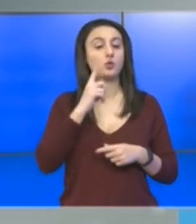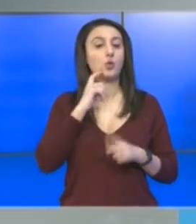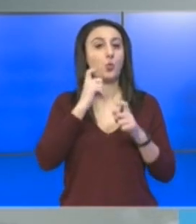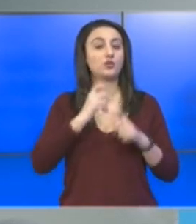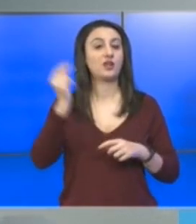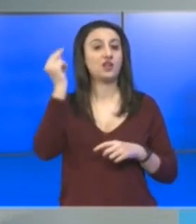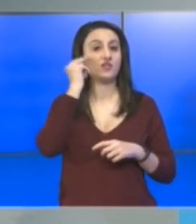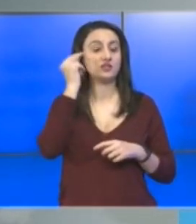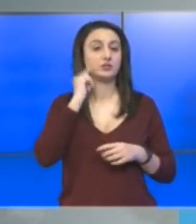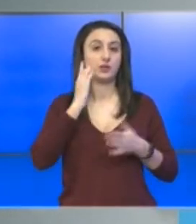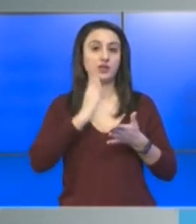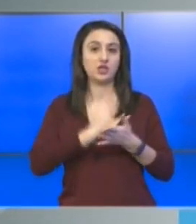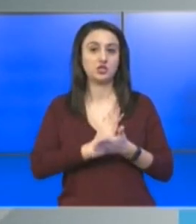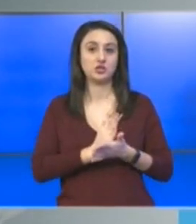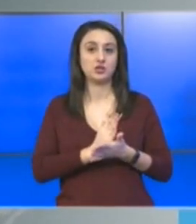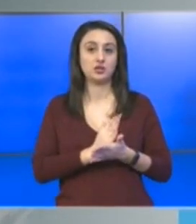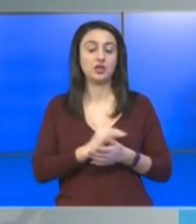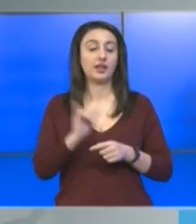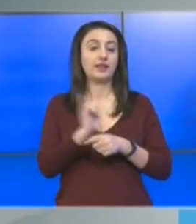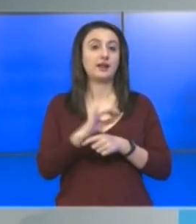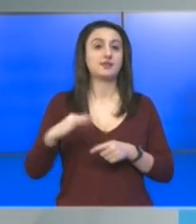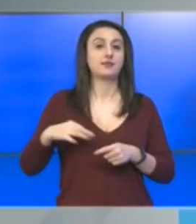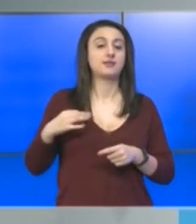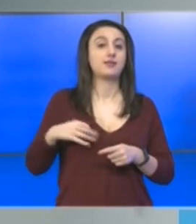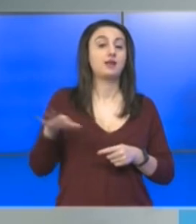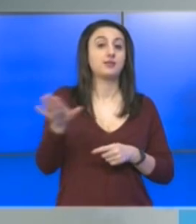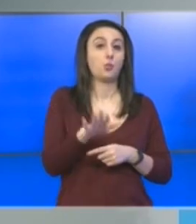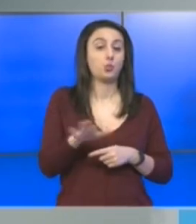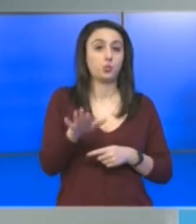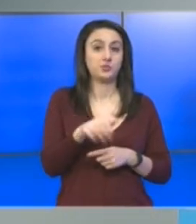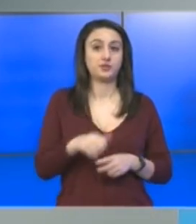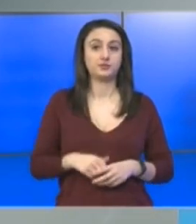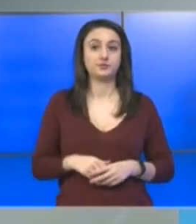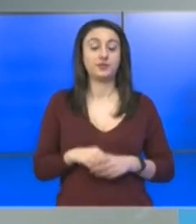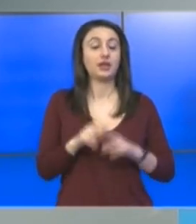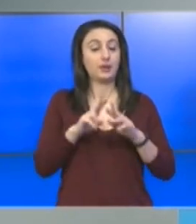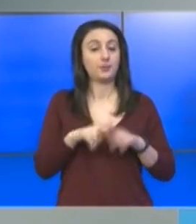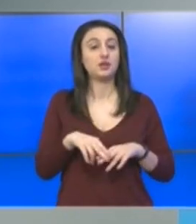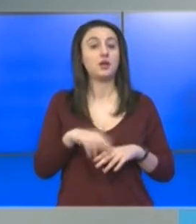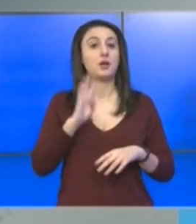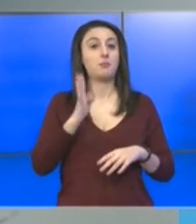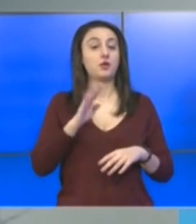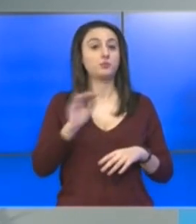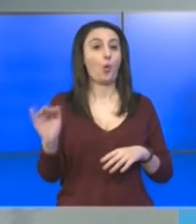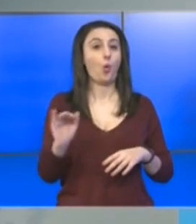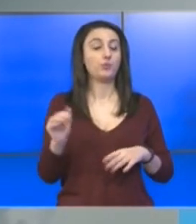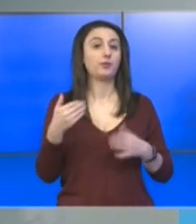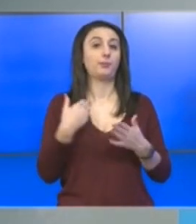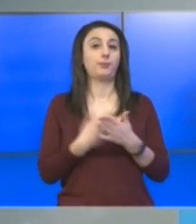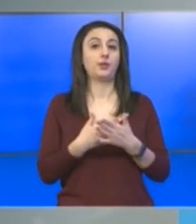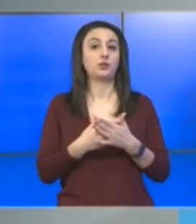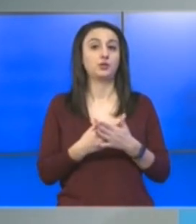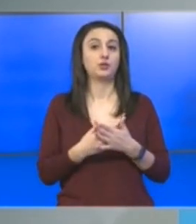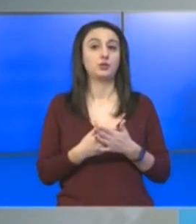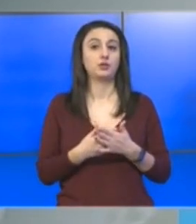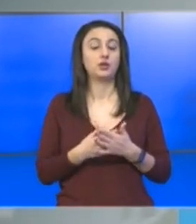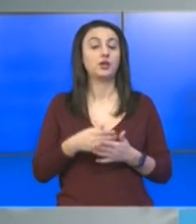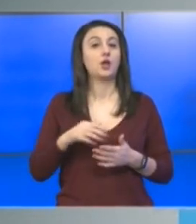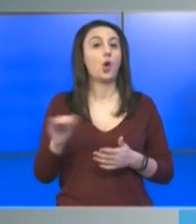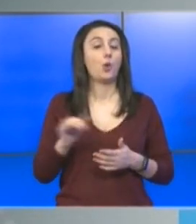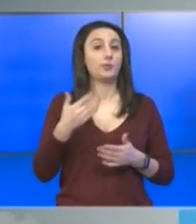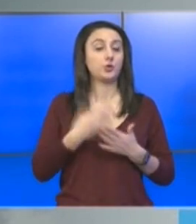de învățământ s-a decis de către Direcția de Sănătate Publică izolarea celor 14 copii pentru